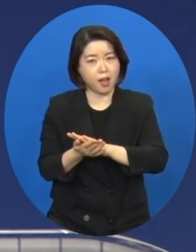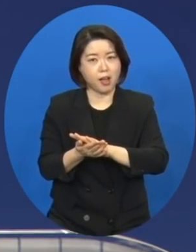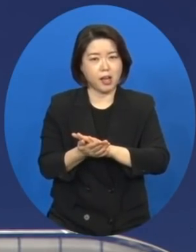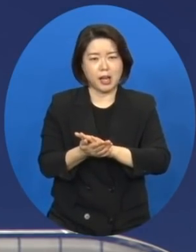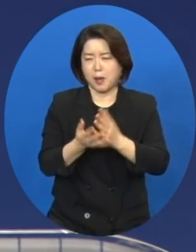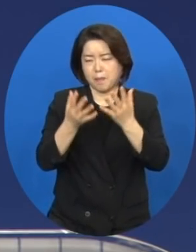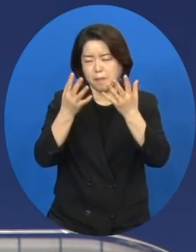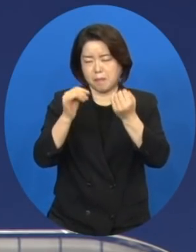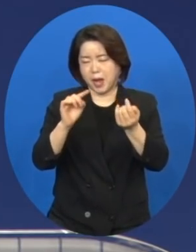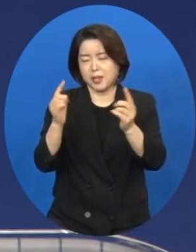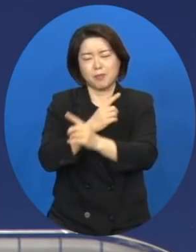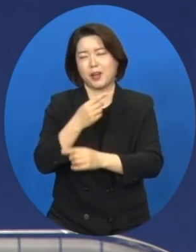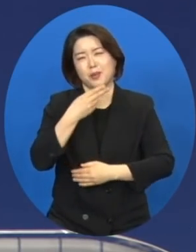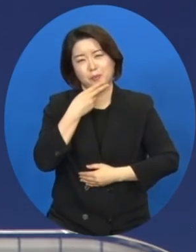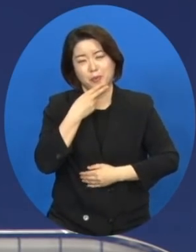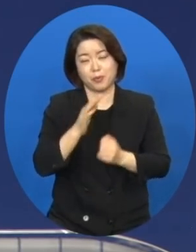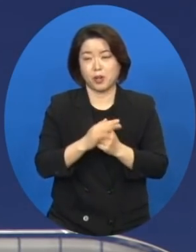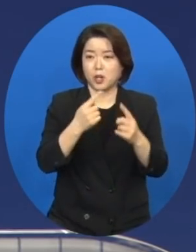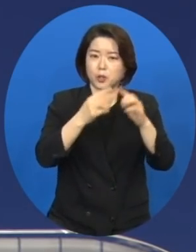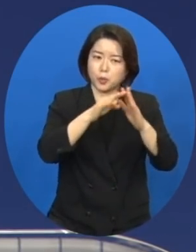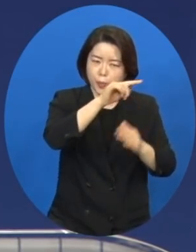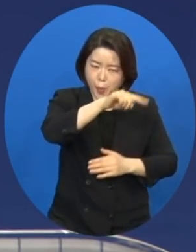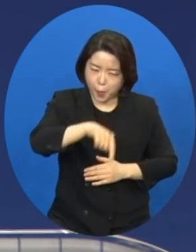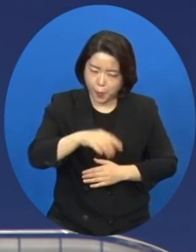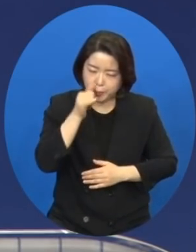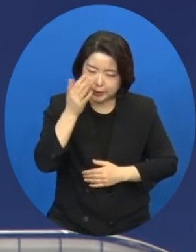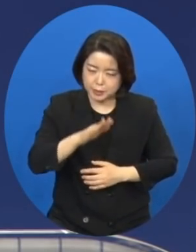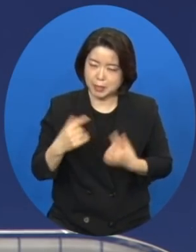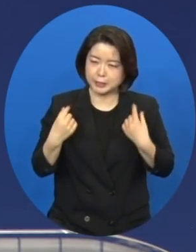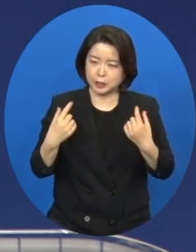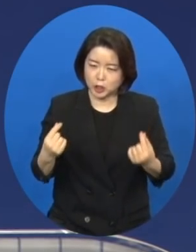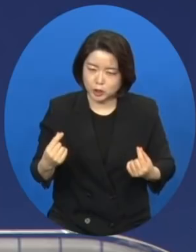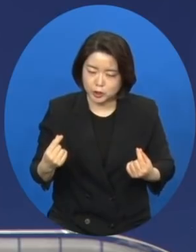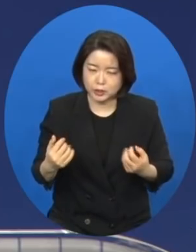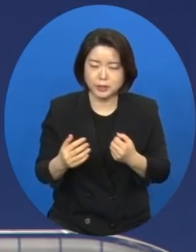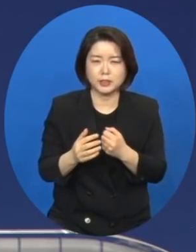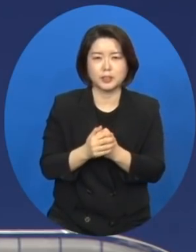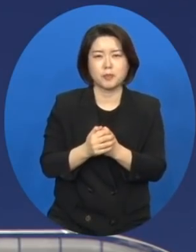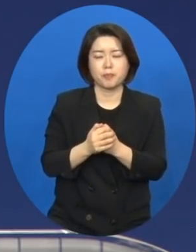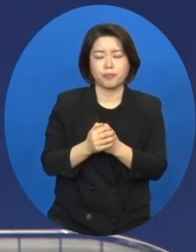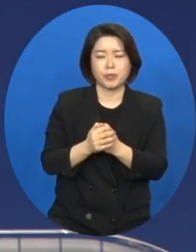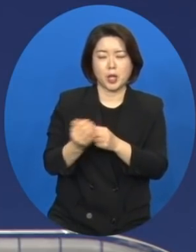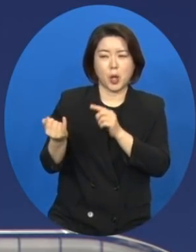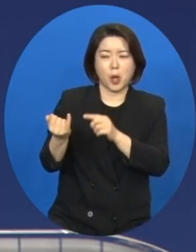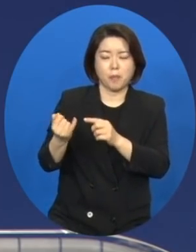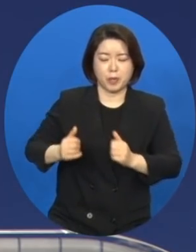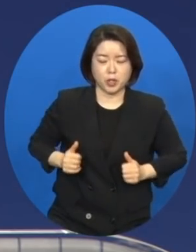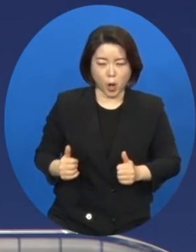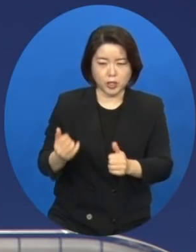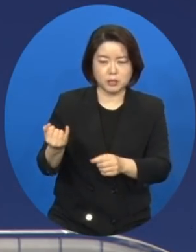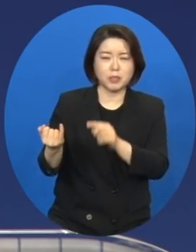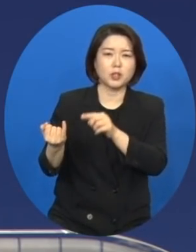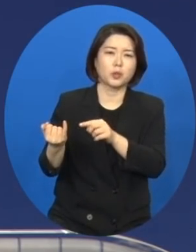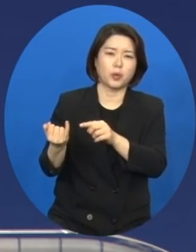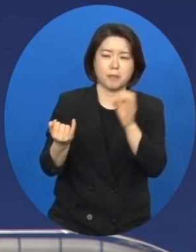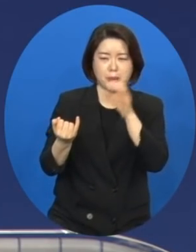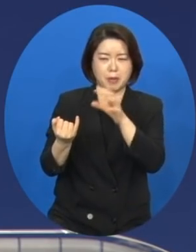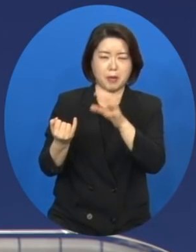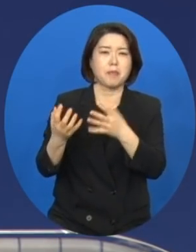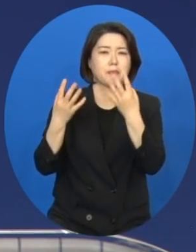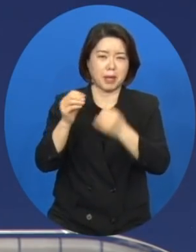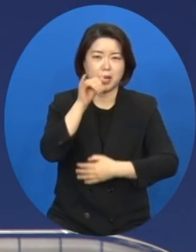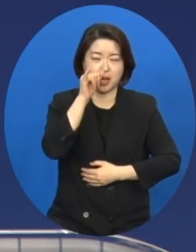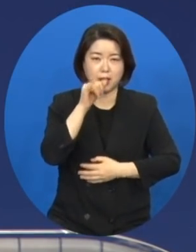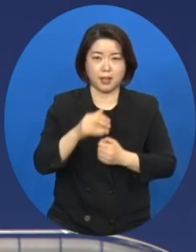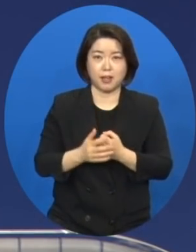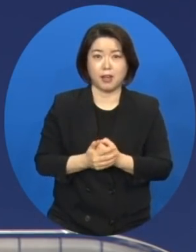그렇게 많이 바뀌진 않았습니다. 교회에는 나오지만 여전히 교회 열심히 아내를 참 핍박을 많이 했습니다. 그러던 분이 2015년쯤에